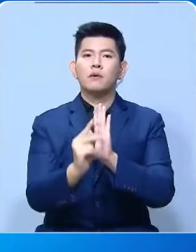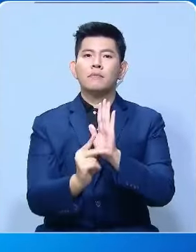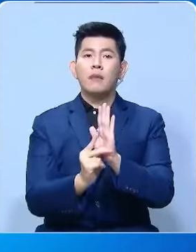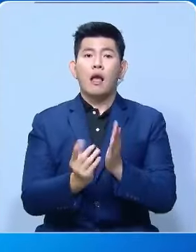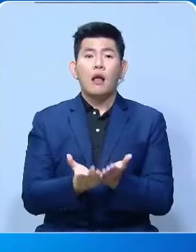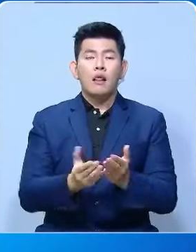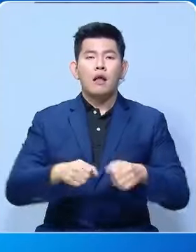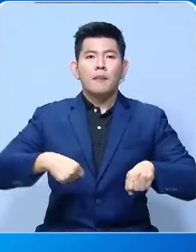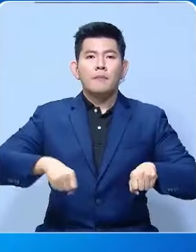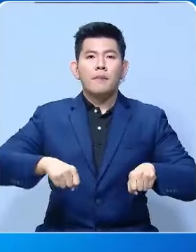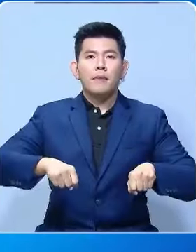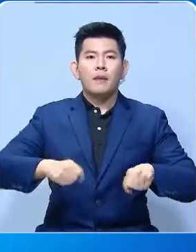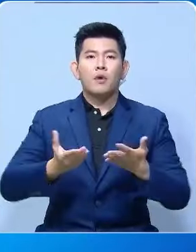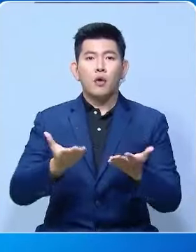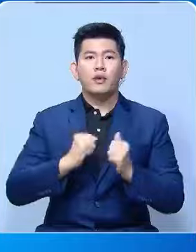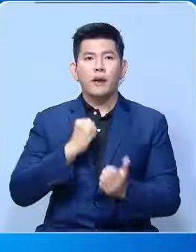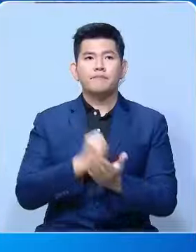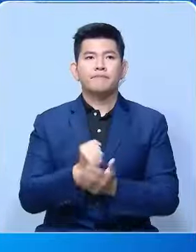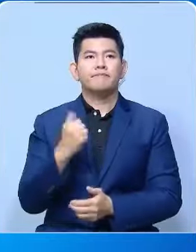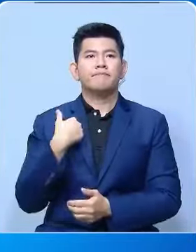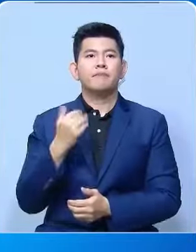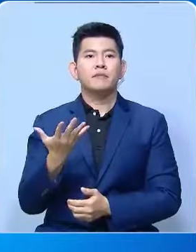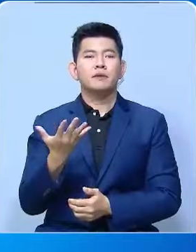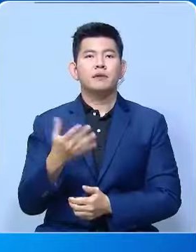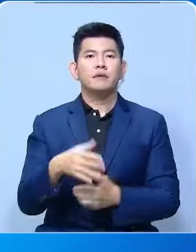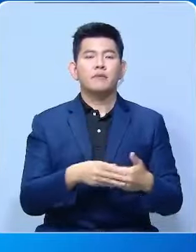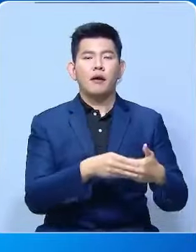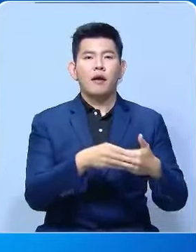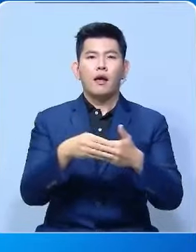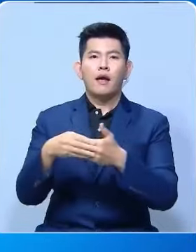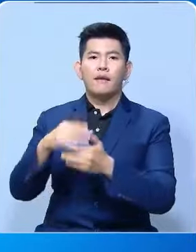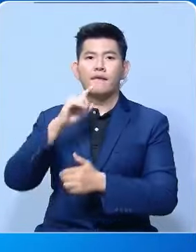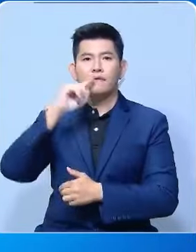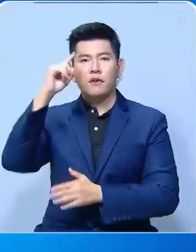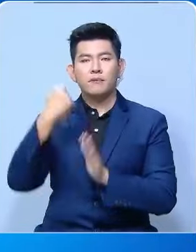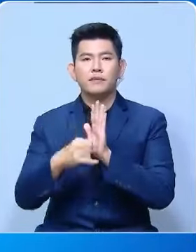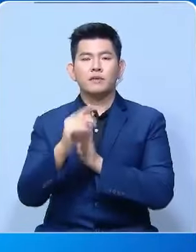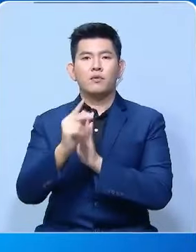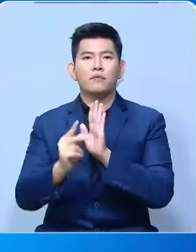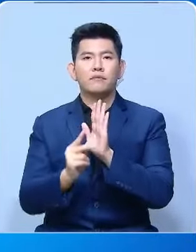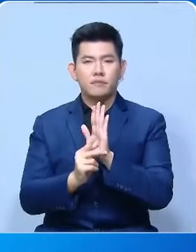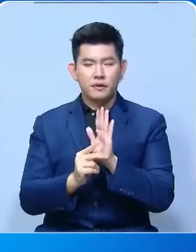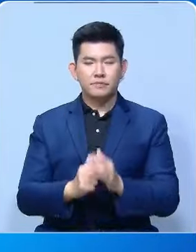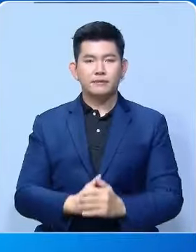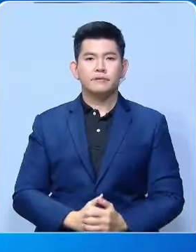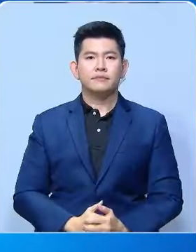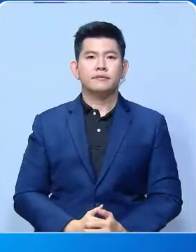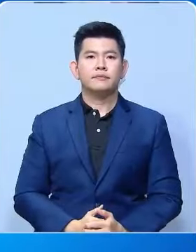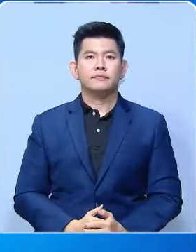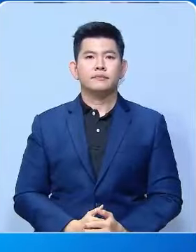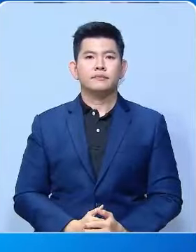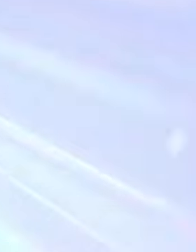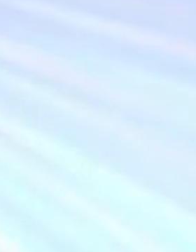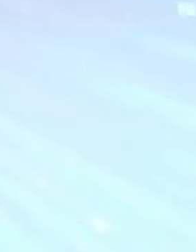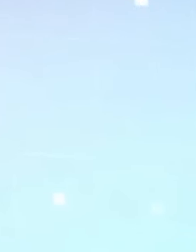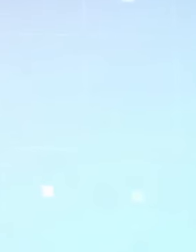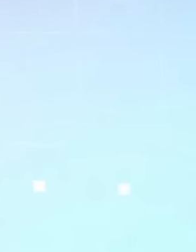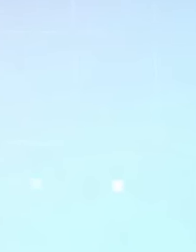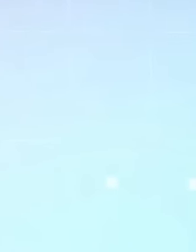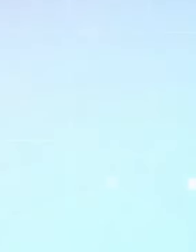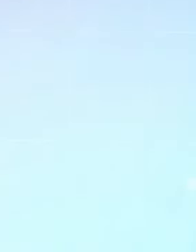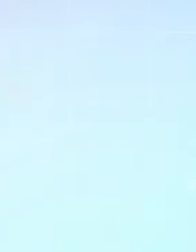เรือที่ไม่ได้รับอนุญาตก่อนที่จะคุมตัวส่งพนักงานสอบสวนสพเมืองภูเก็ตดำเนินคดีตามกฎหมายต่อไปค่ะ